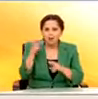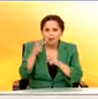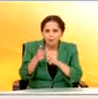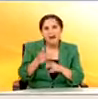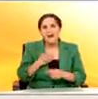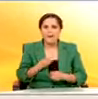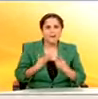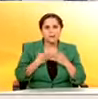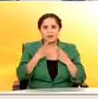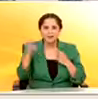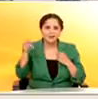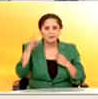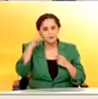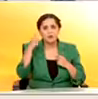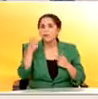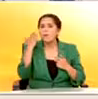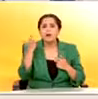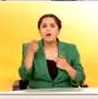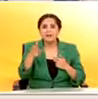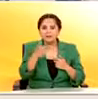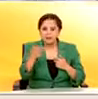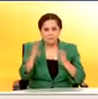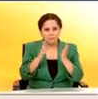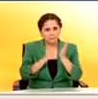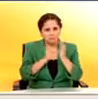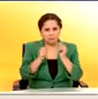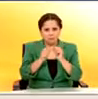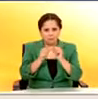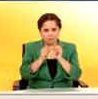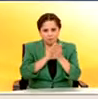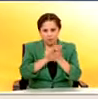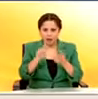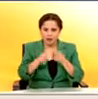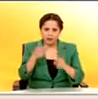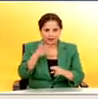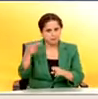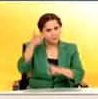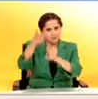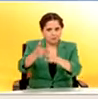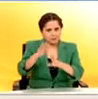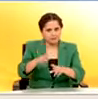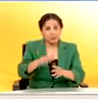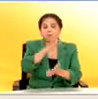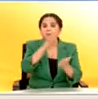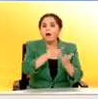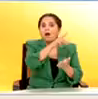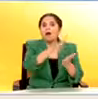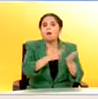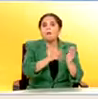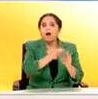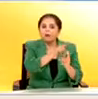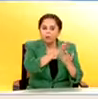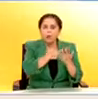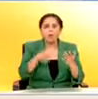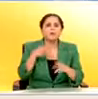खुश हो गए। दरअसल इसका माहे नाम उस स्थान माहे के नाम पर रखा गया है